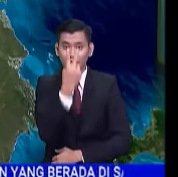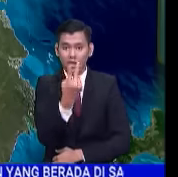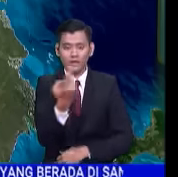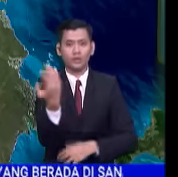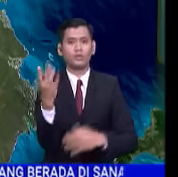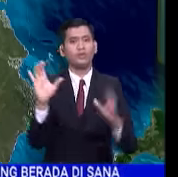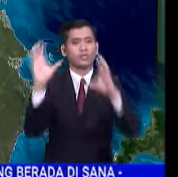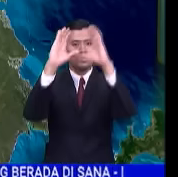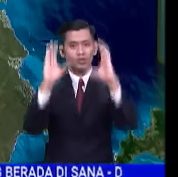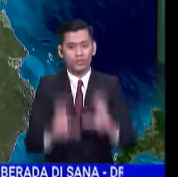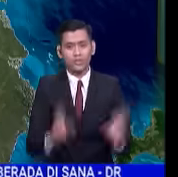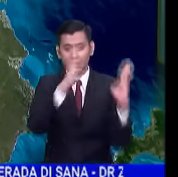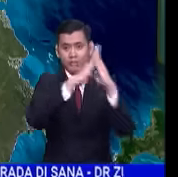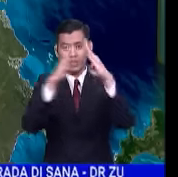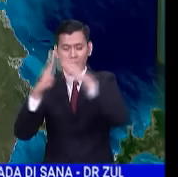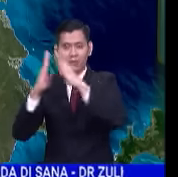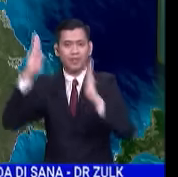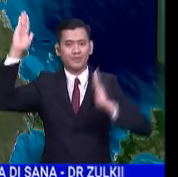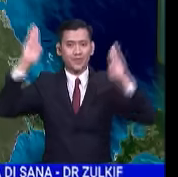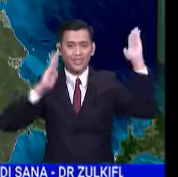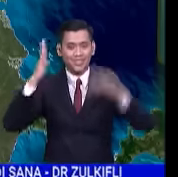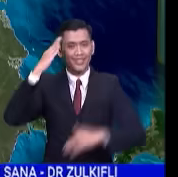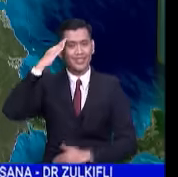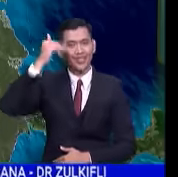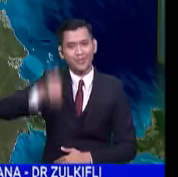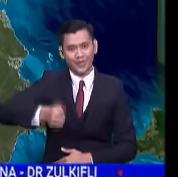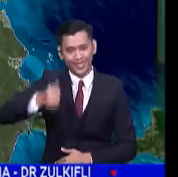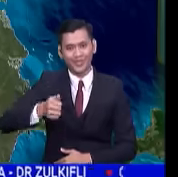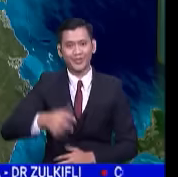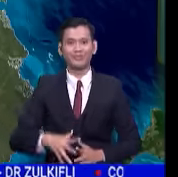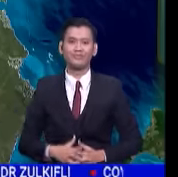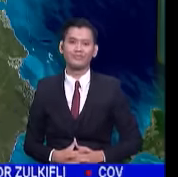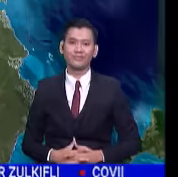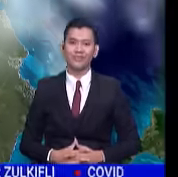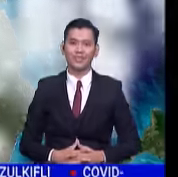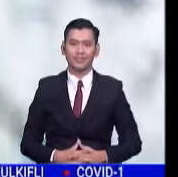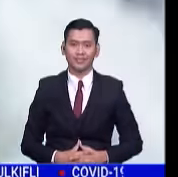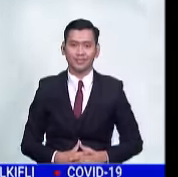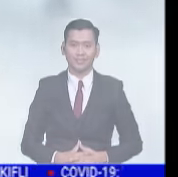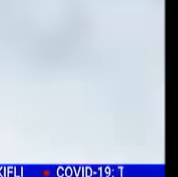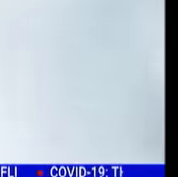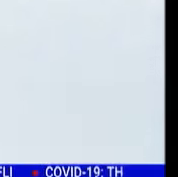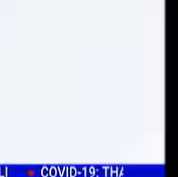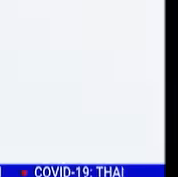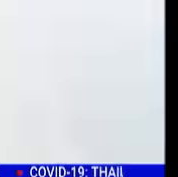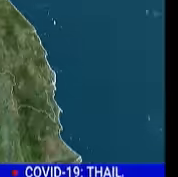bagi bandar-bandar utama di Malaysia. Sekian, Assalamualaikum.